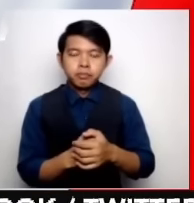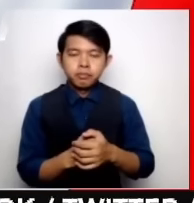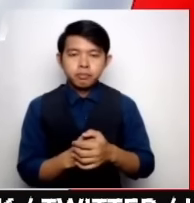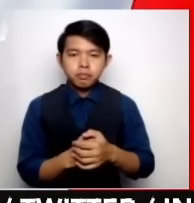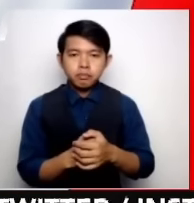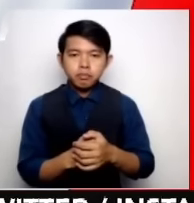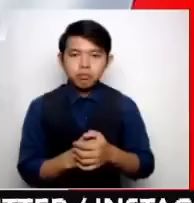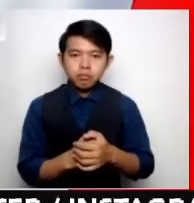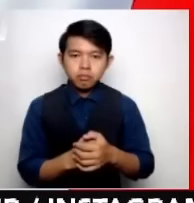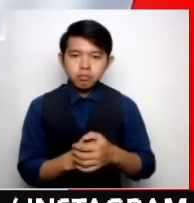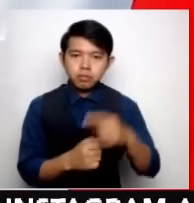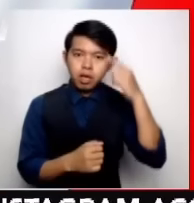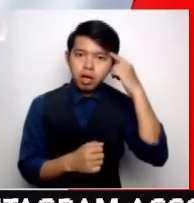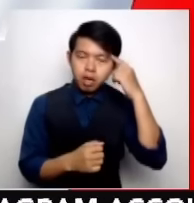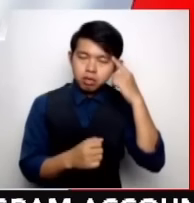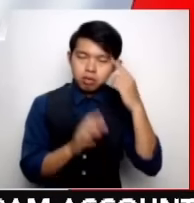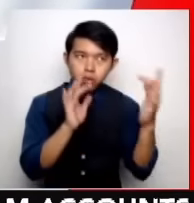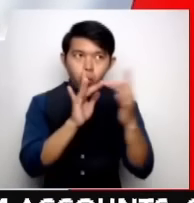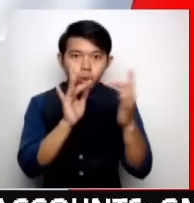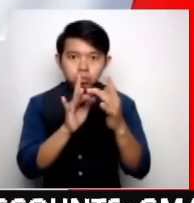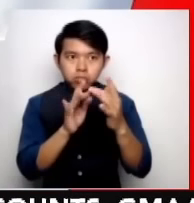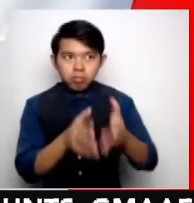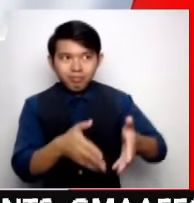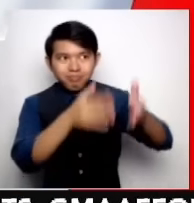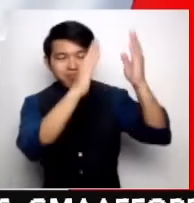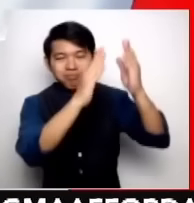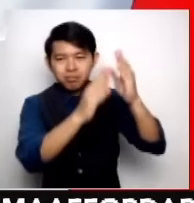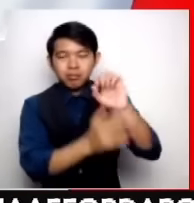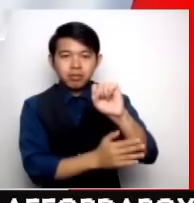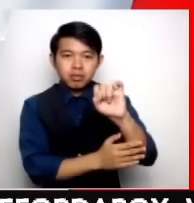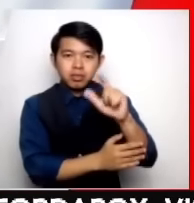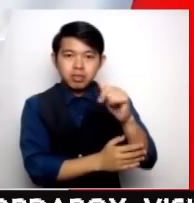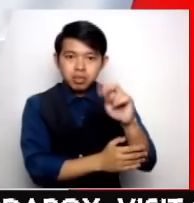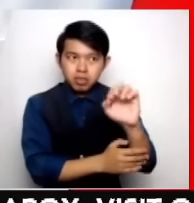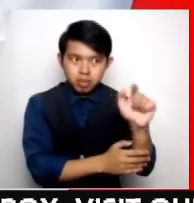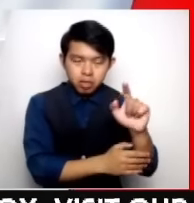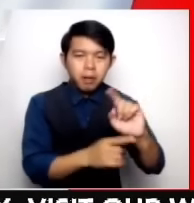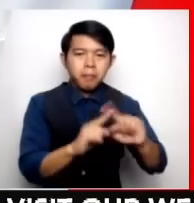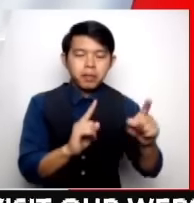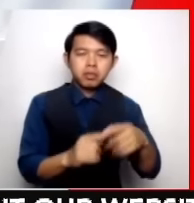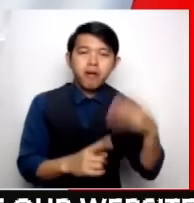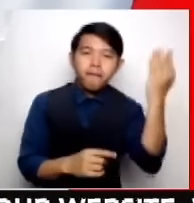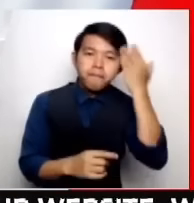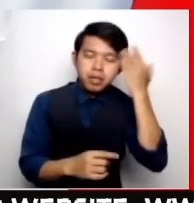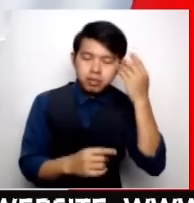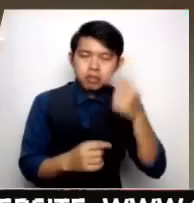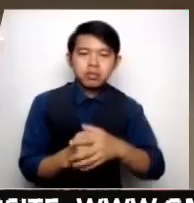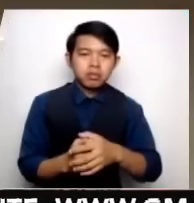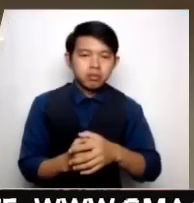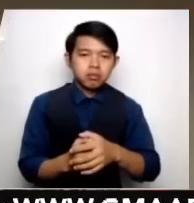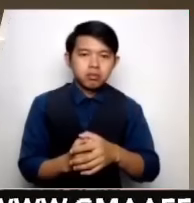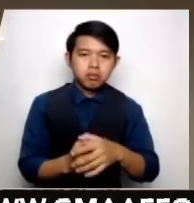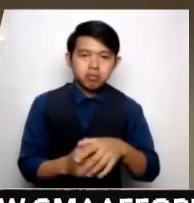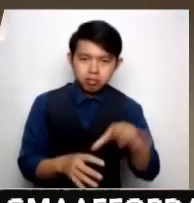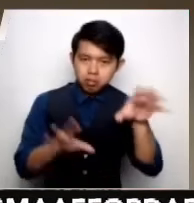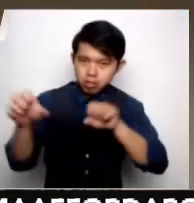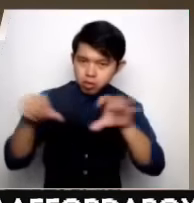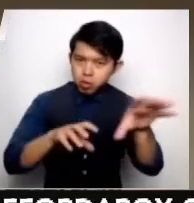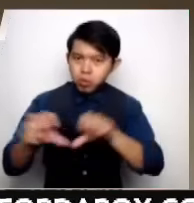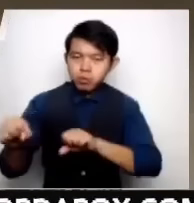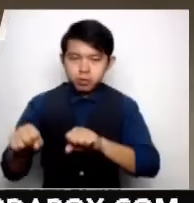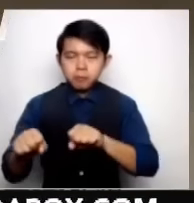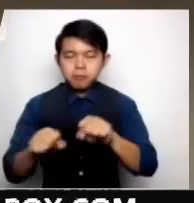totoong cell tower, yung pala doon sa fake na IMSI Catcher. So makukuha ngayon ang IMSI Catcher number mo. Ang Cybercrime